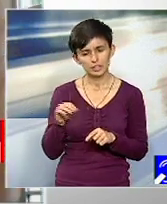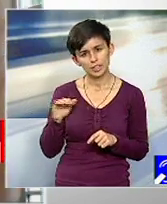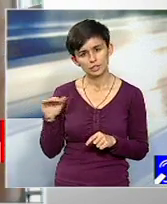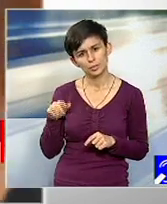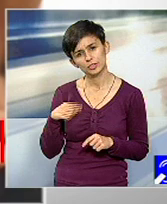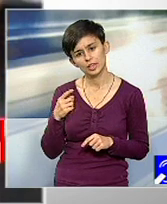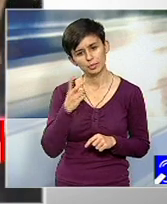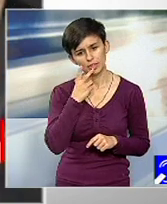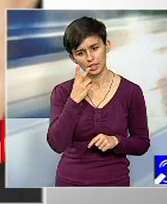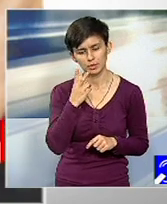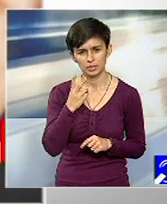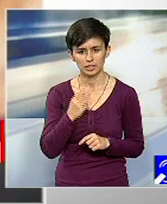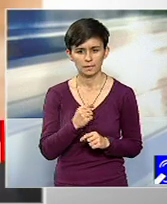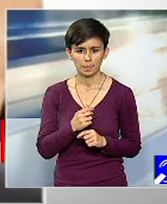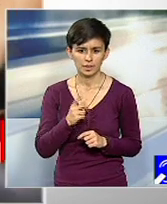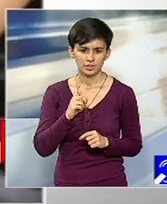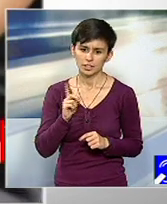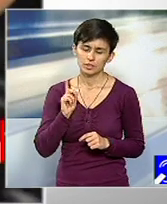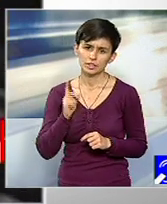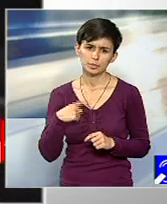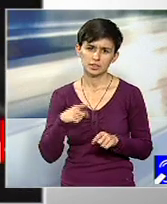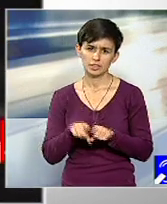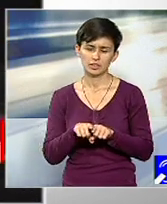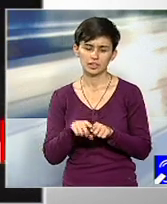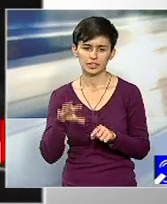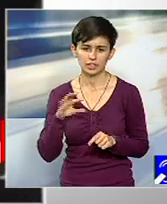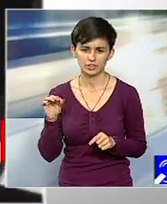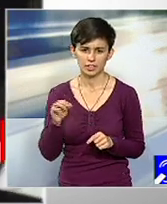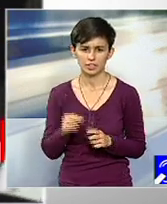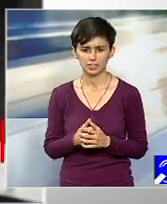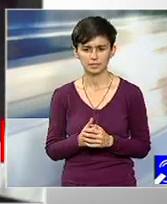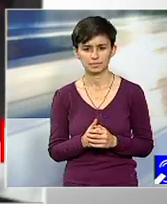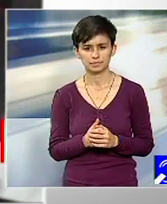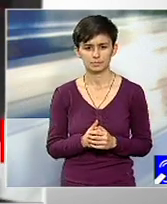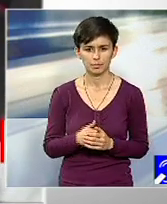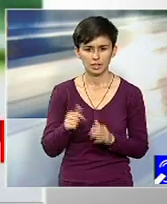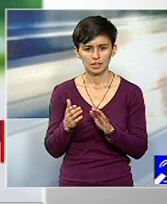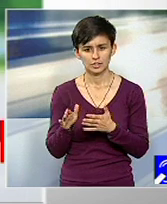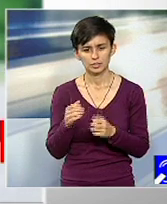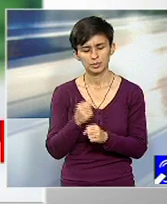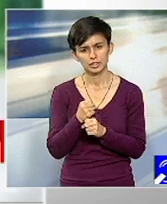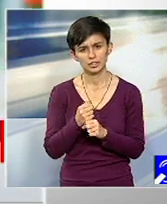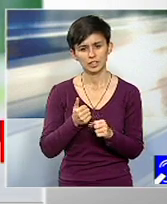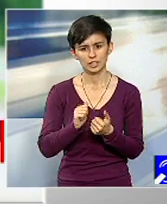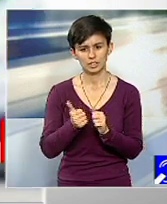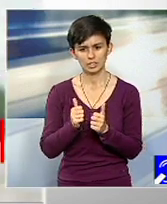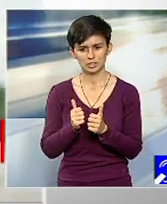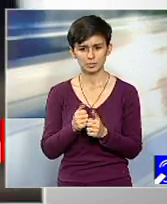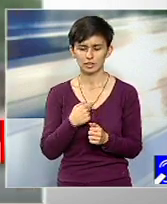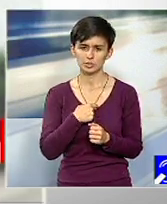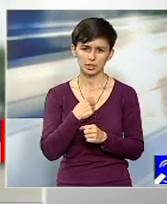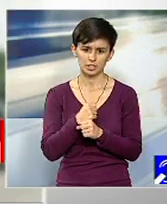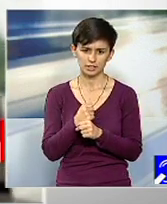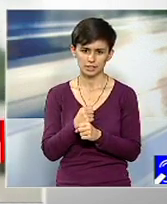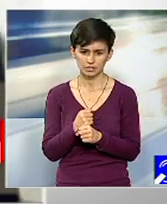realizat, hopa, nu trebuie să fiu ca ceilalți. Acesta a fost momentul în care Carneșia a început să facă fitness și basket. Spune că poate face până